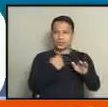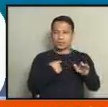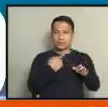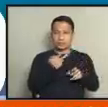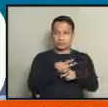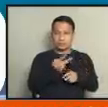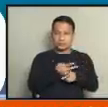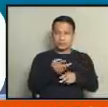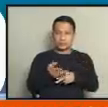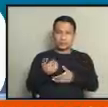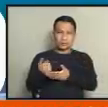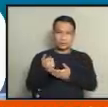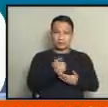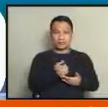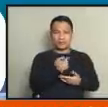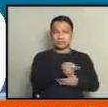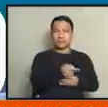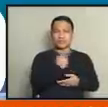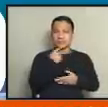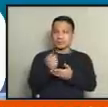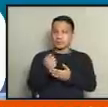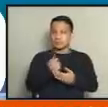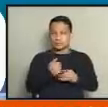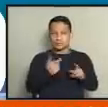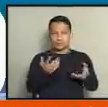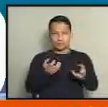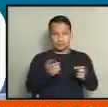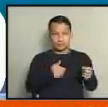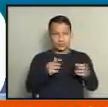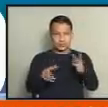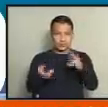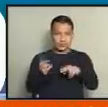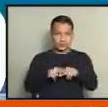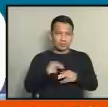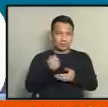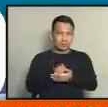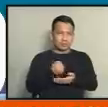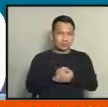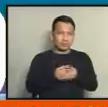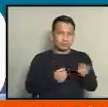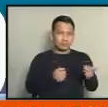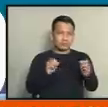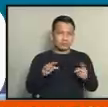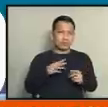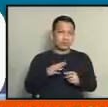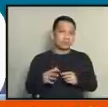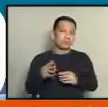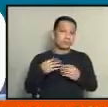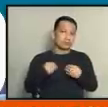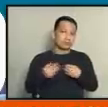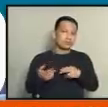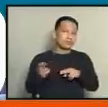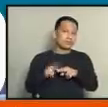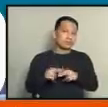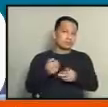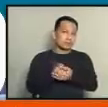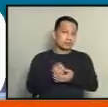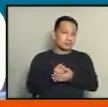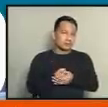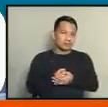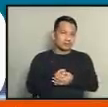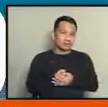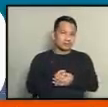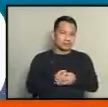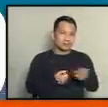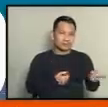magtrabaho, pwede ko kayong tulungan, kakong ganon. Kung gusto niyo po itong sahog dito, ang sabi po nila, gusto po daw nila. So may utang, eh, na,